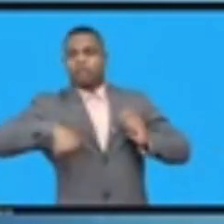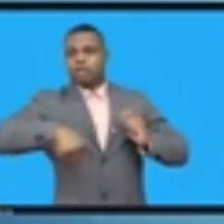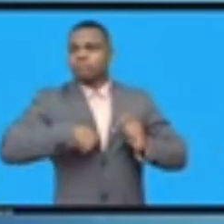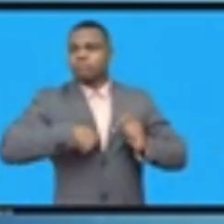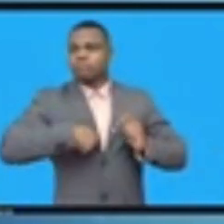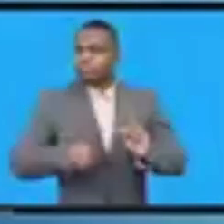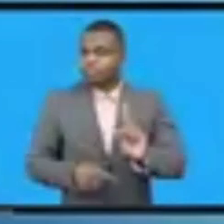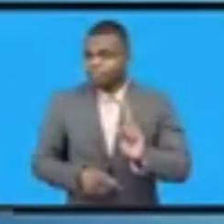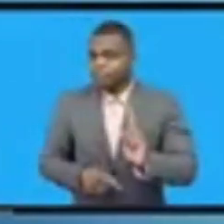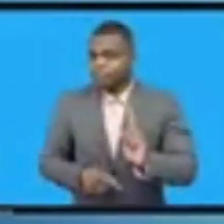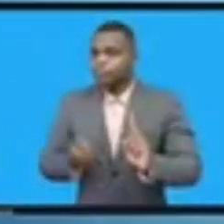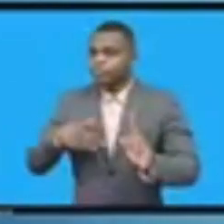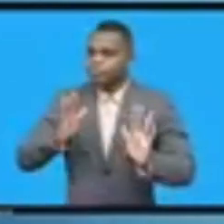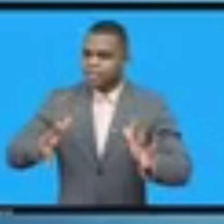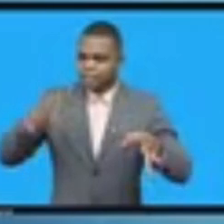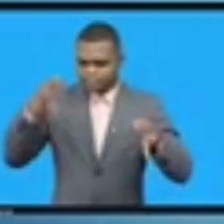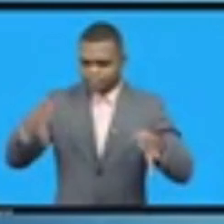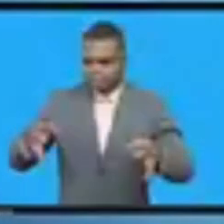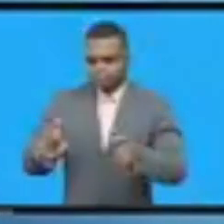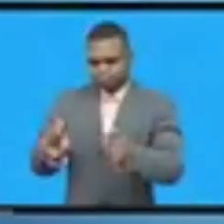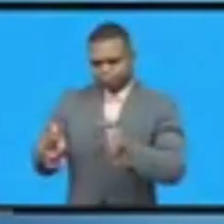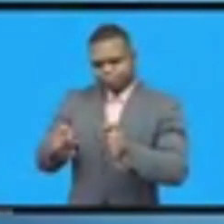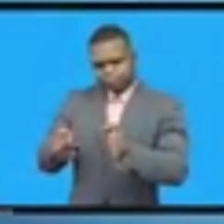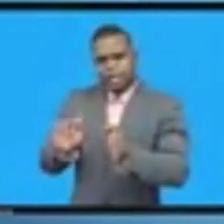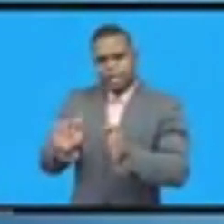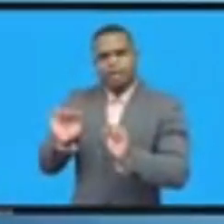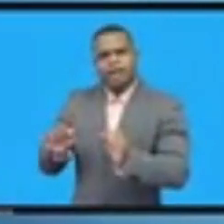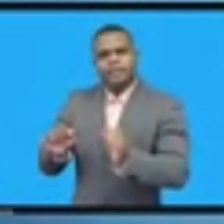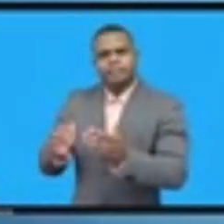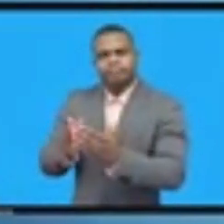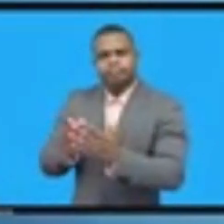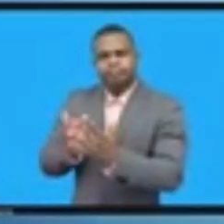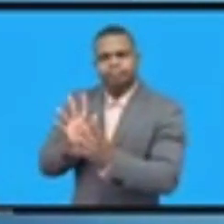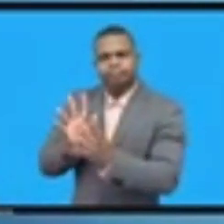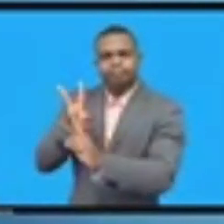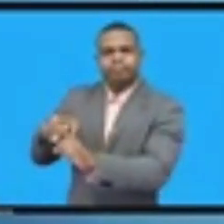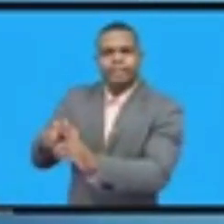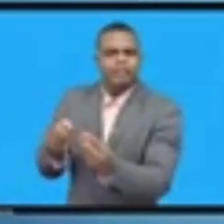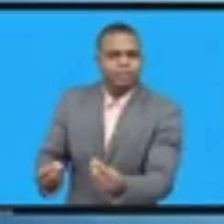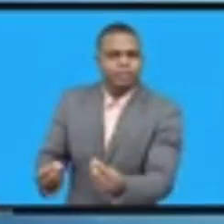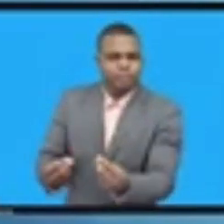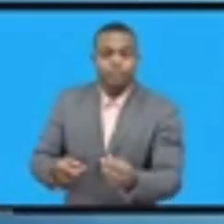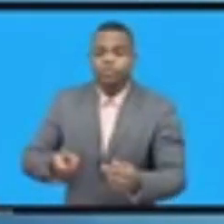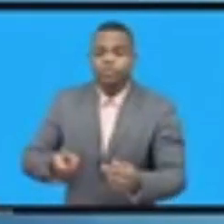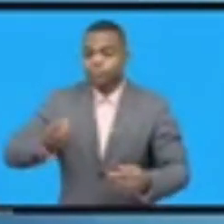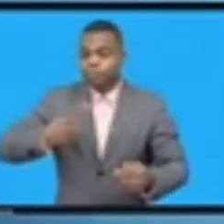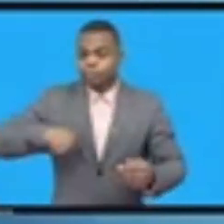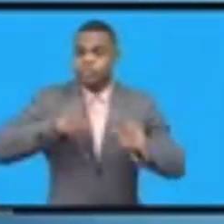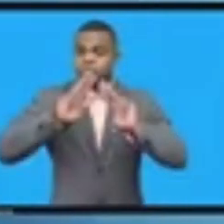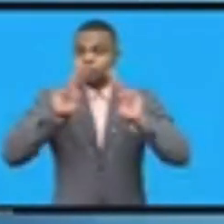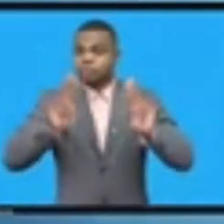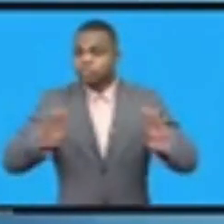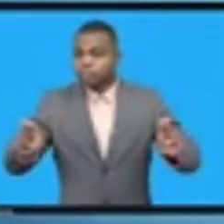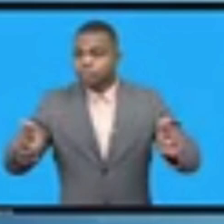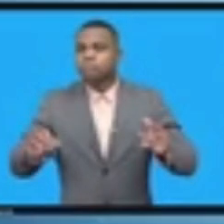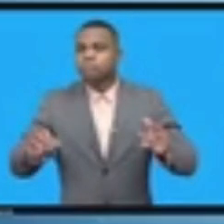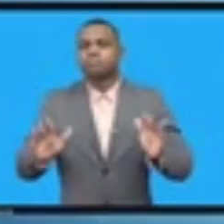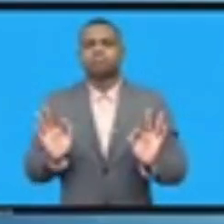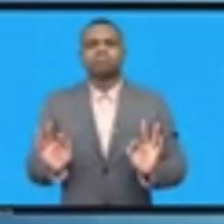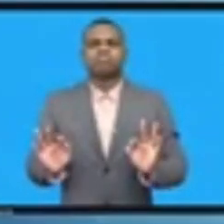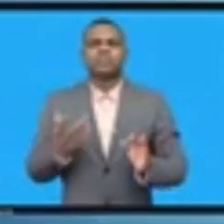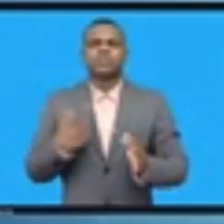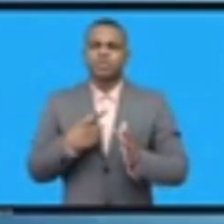共同合作，共创数字未来，建立安全